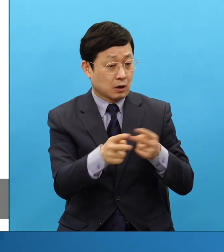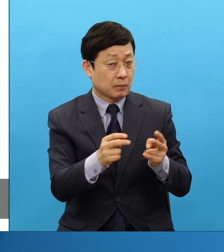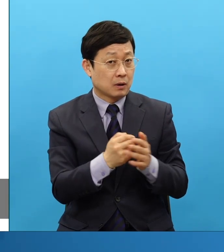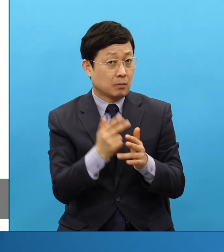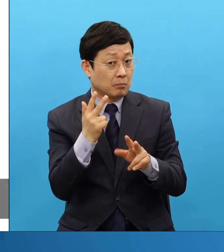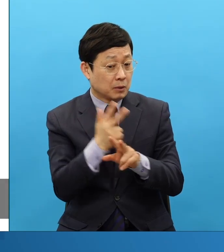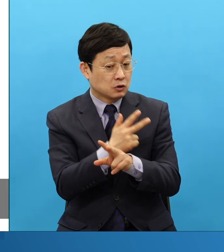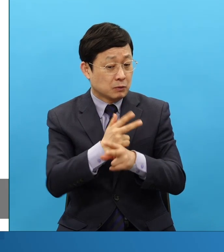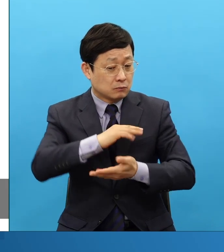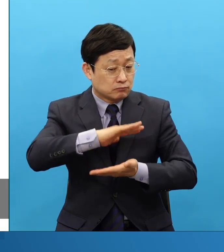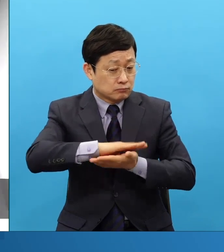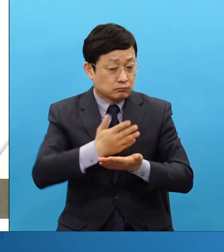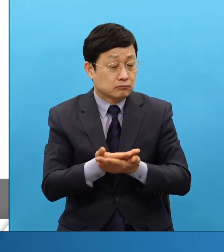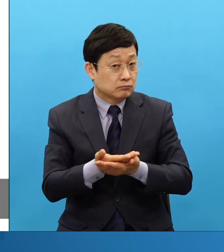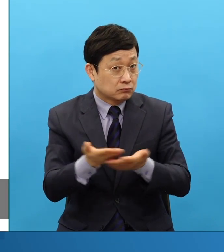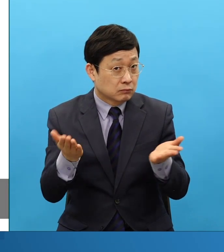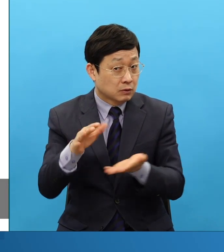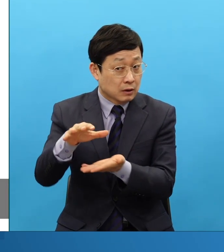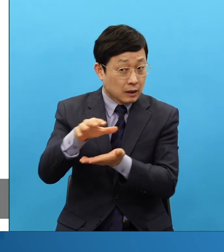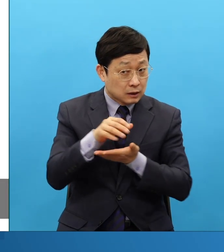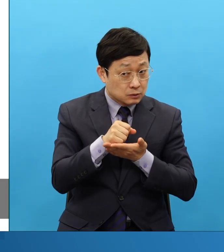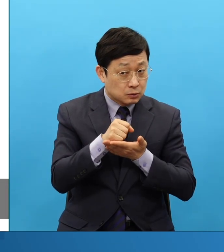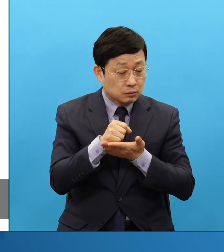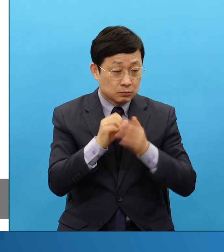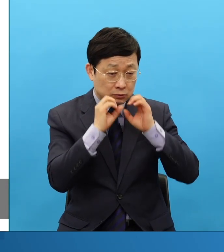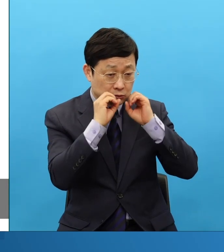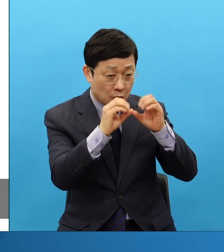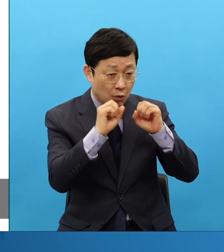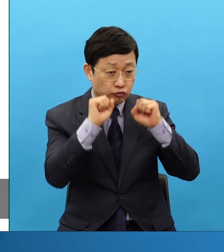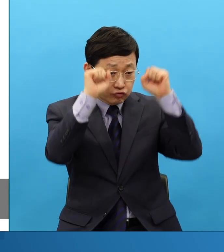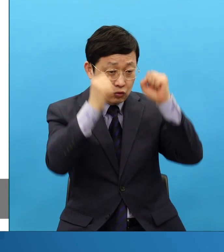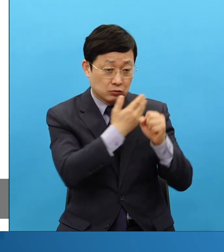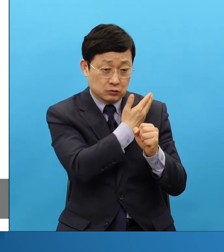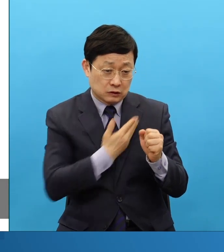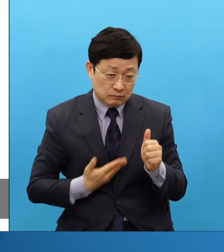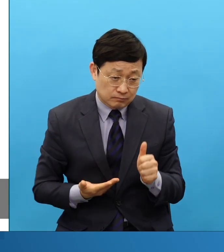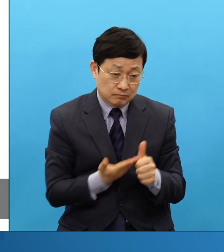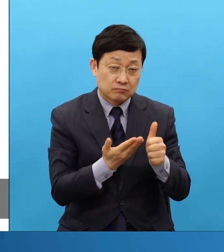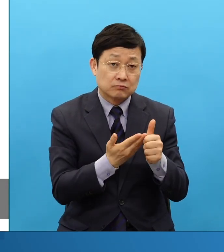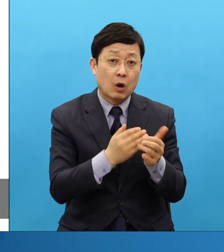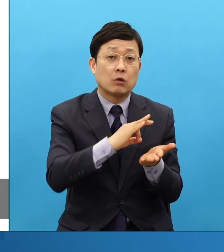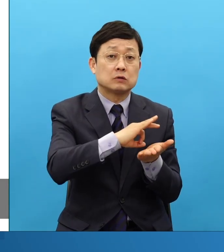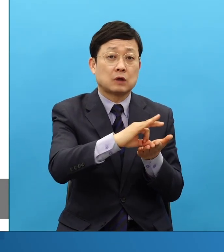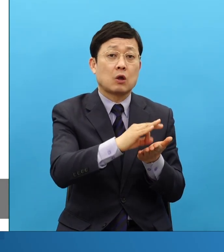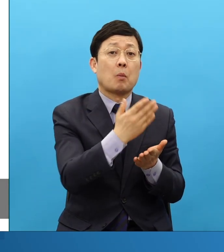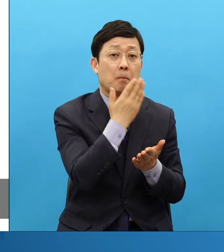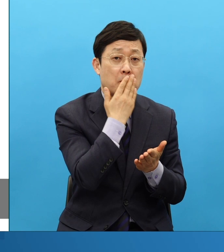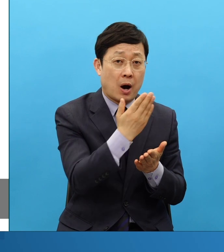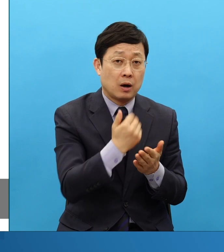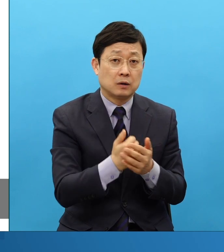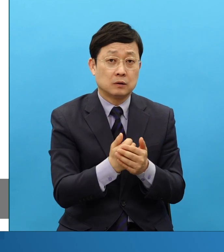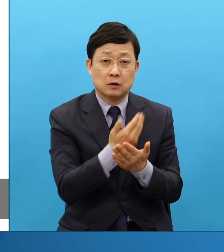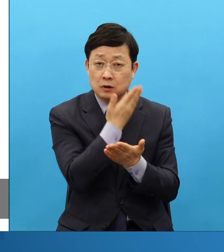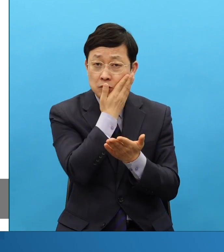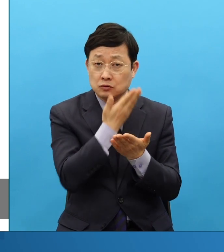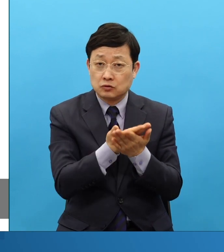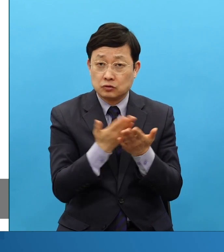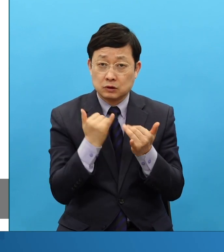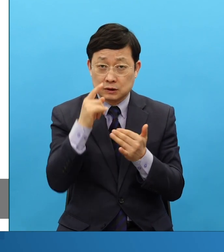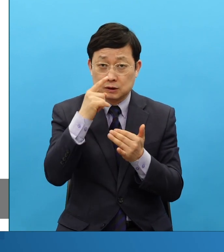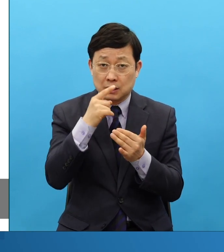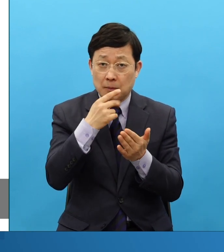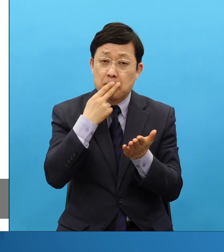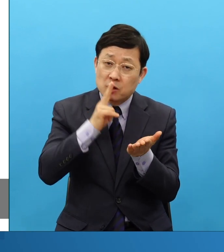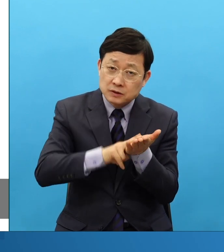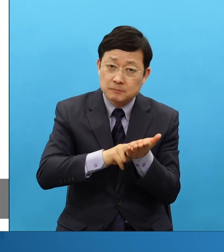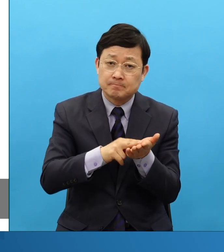것인데 이걸 가지고 여러분들이 전도운동, 제자훈련 할 수 있습니다. 조그만 타이틀로 중직자 편지 해놓고는 불신자가 볼